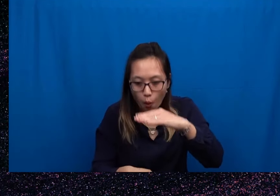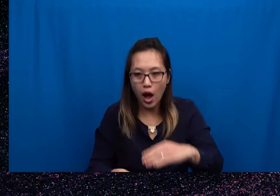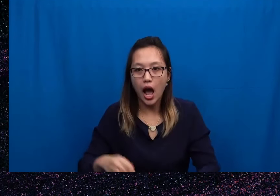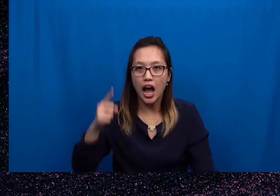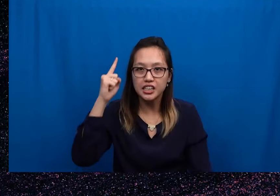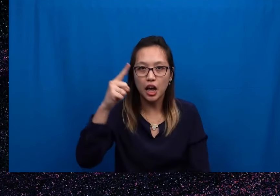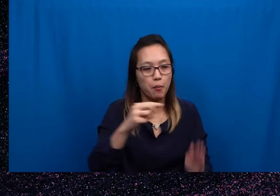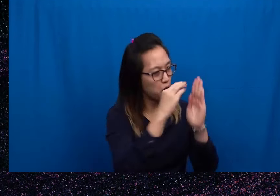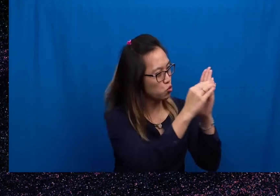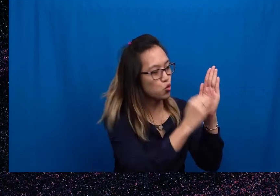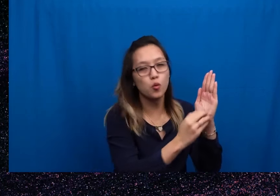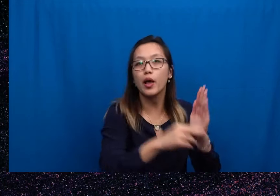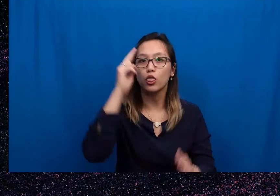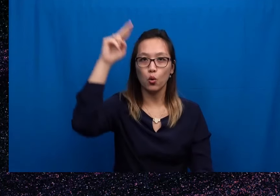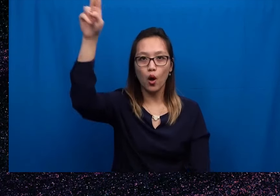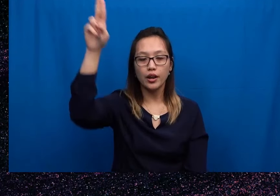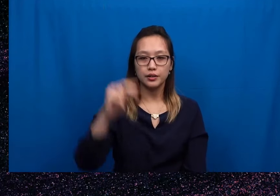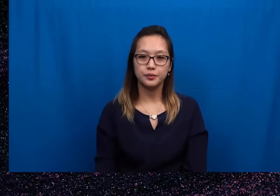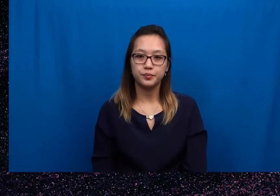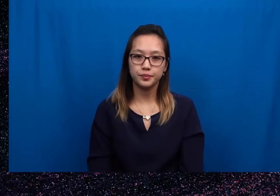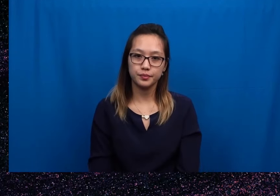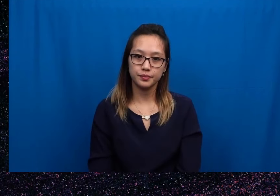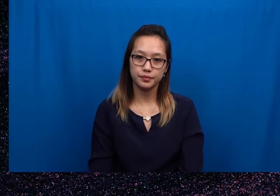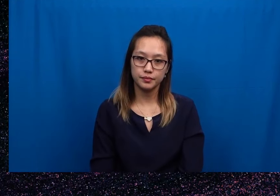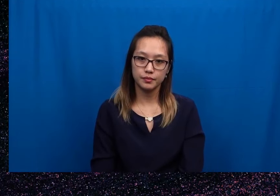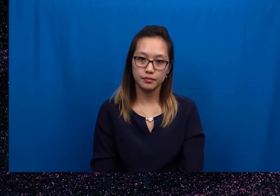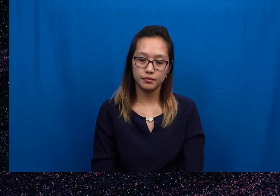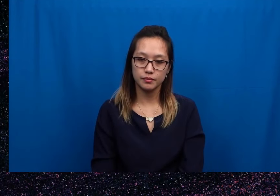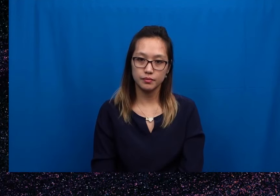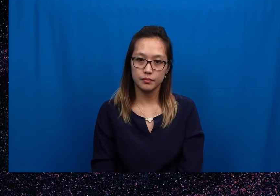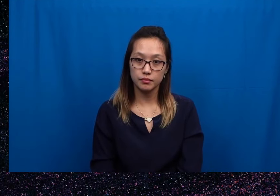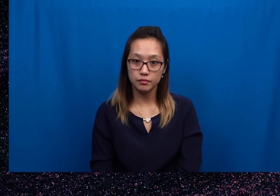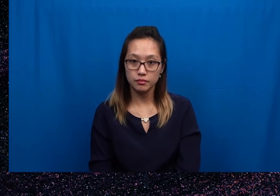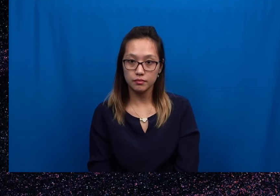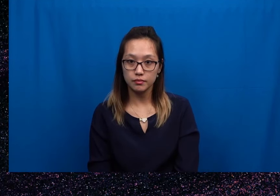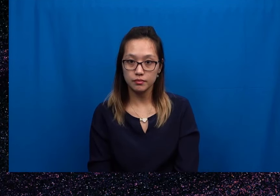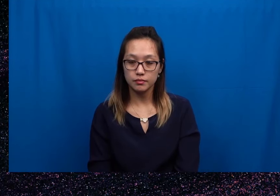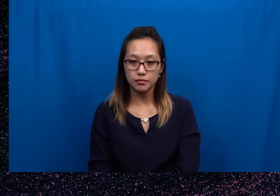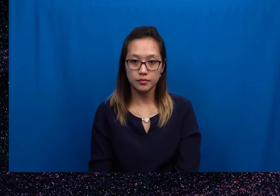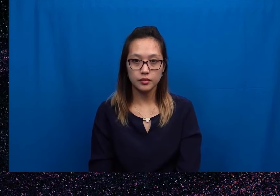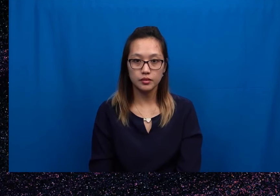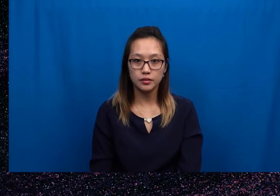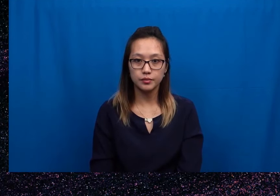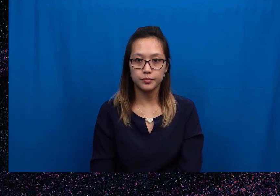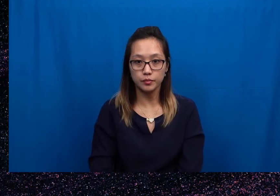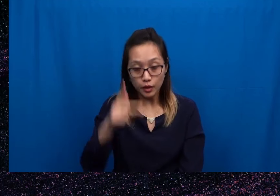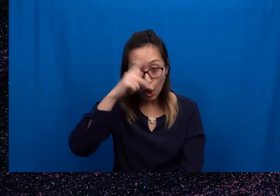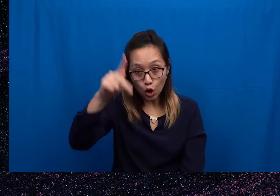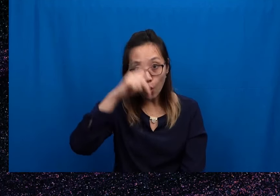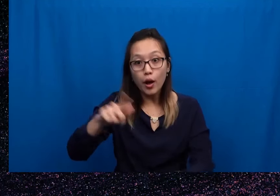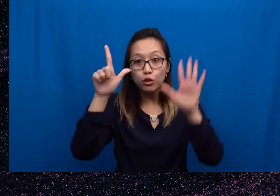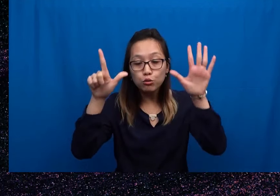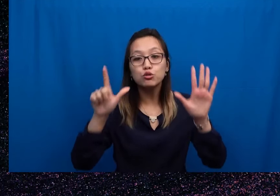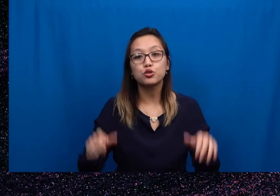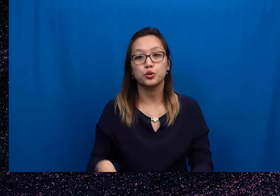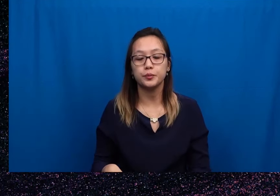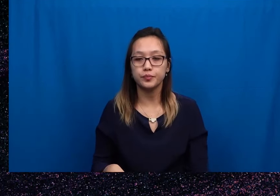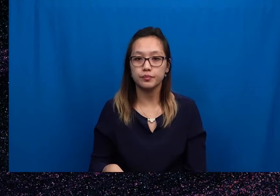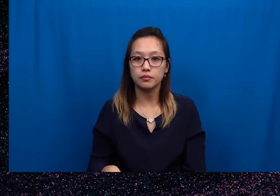Roma pasal 7, ayat 14 sampai ayat yang ke-24, Rasul Paulus memberikan kesaksian akan kondisi